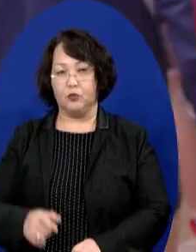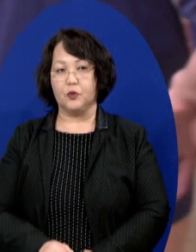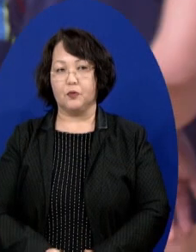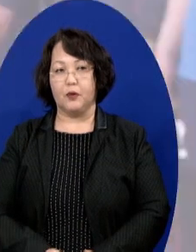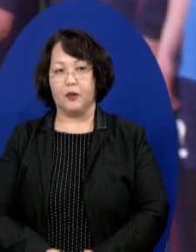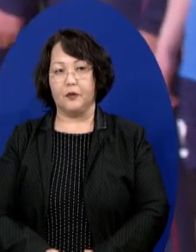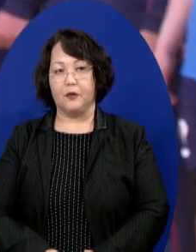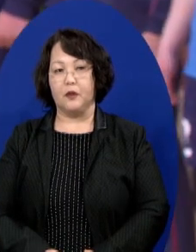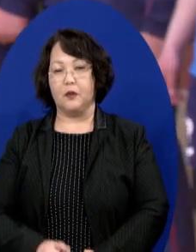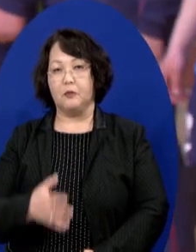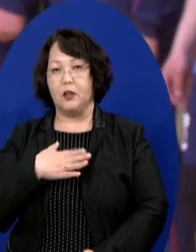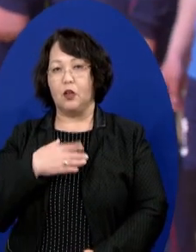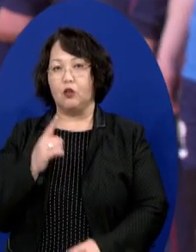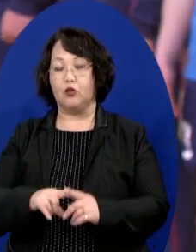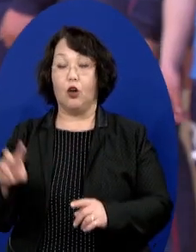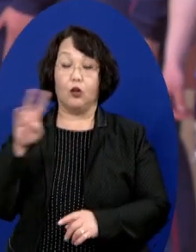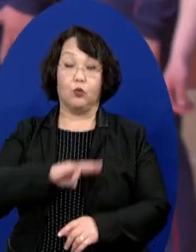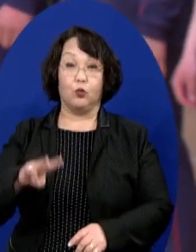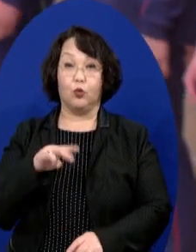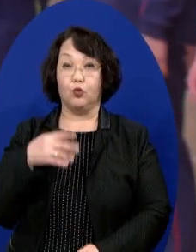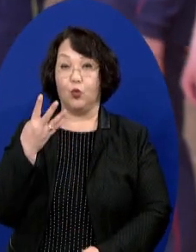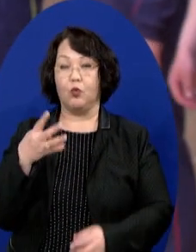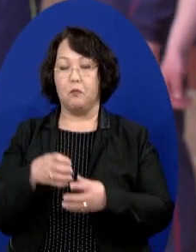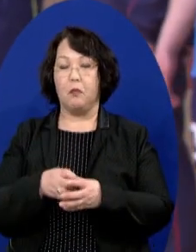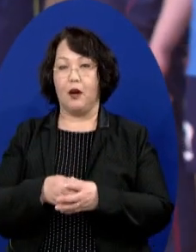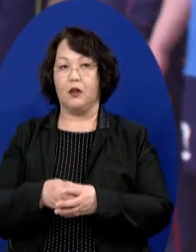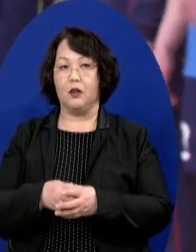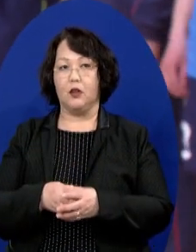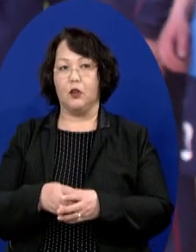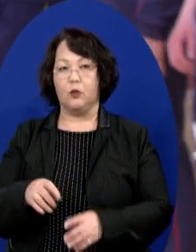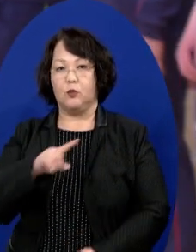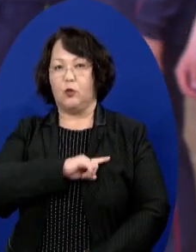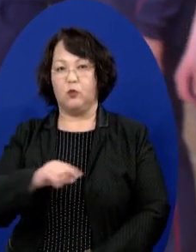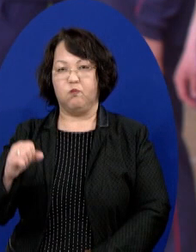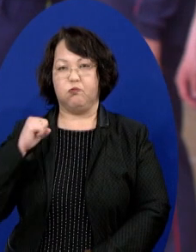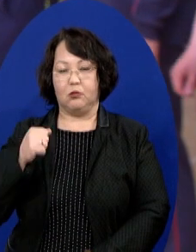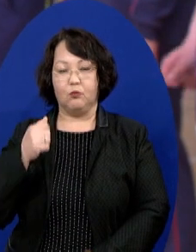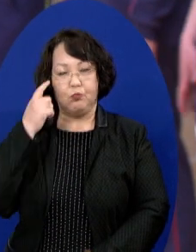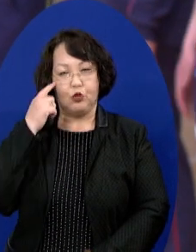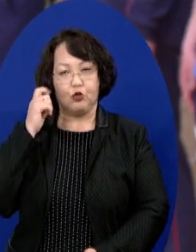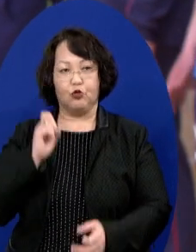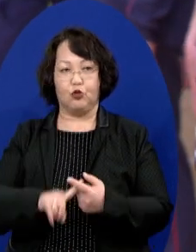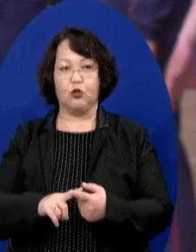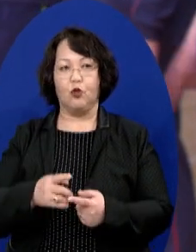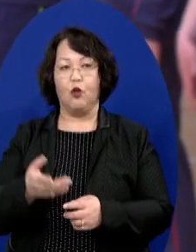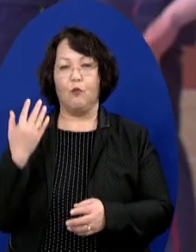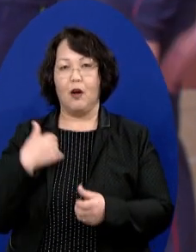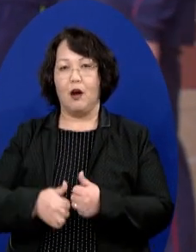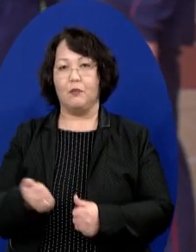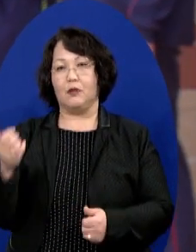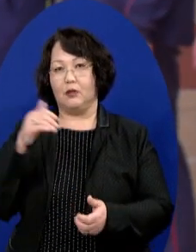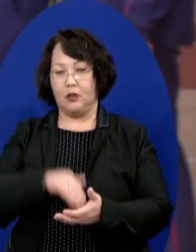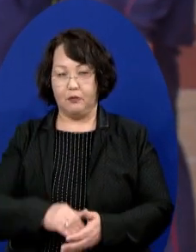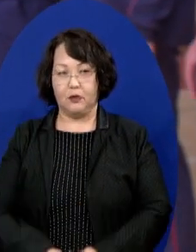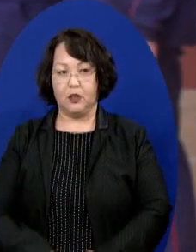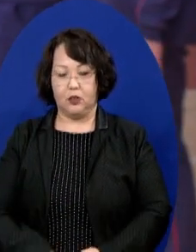оролцож байна. За манай орон нутгийн энэ жил одоо бас 4 баг дөрүүлээ төрүүлсэн зорилготой очиж суулцаж байгаа. Өмнөх одоо амжилттай баттахын тулд өмнөх байх